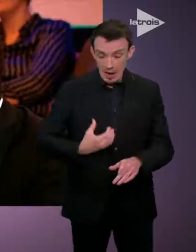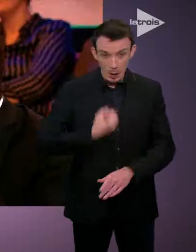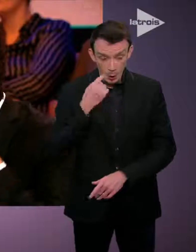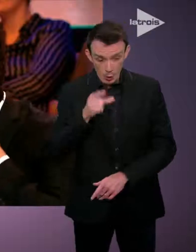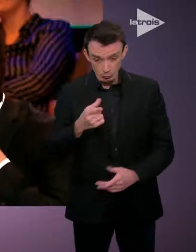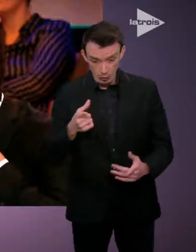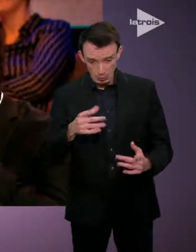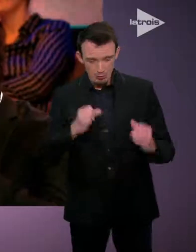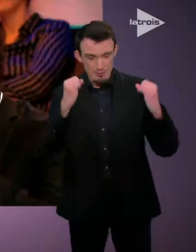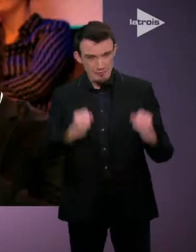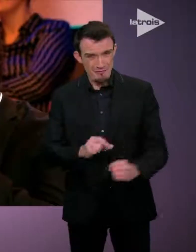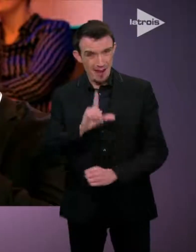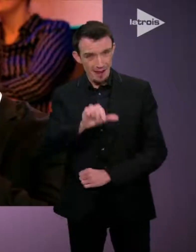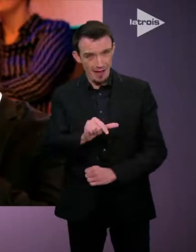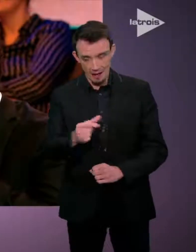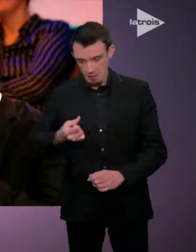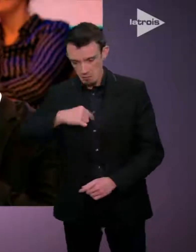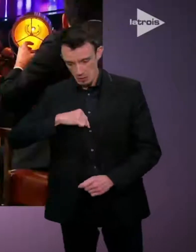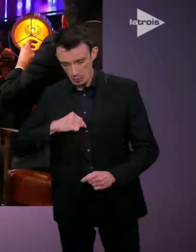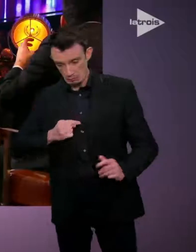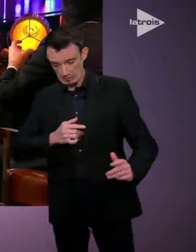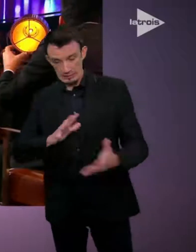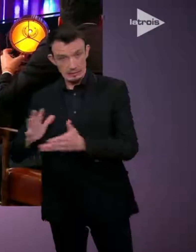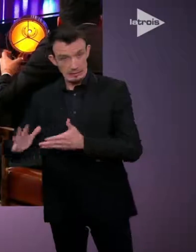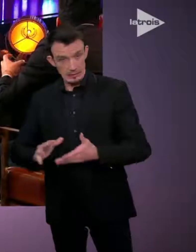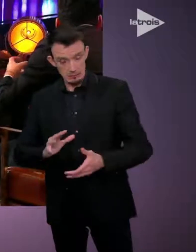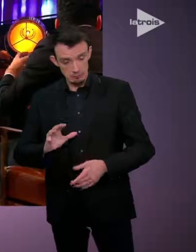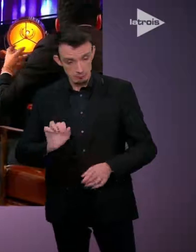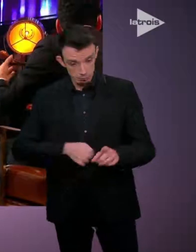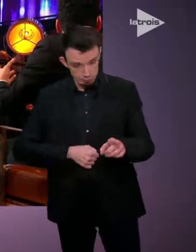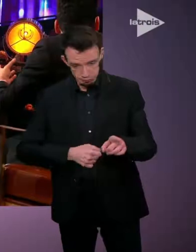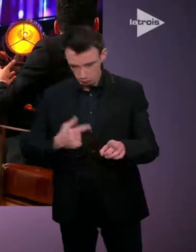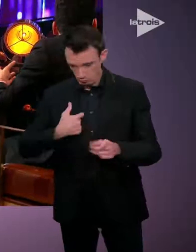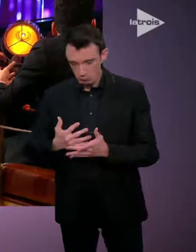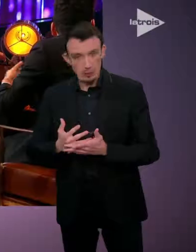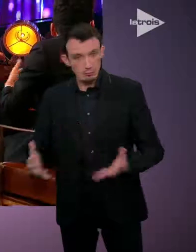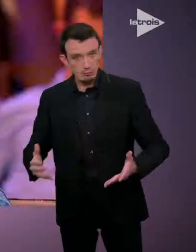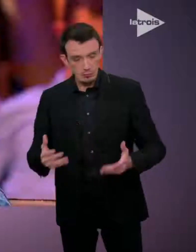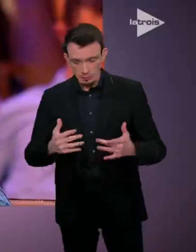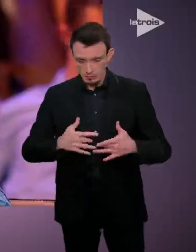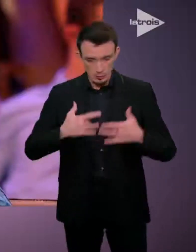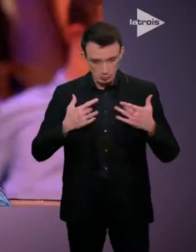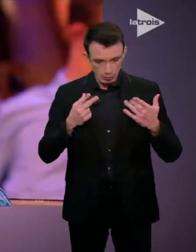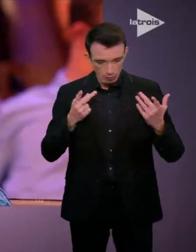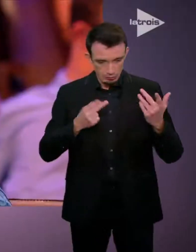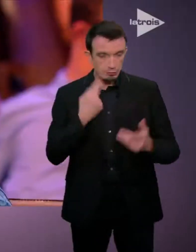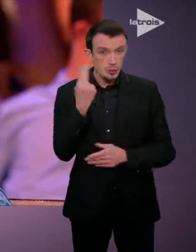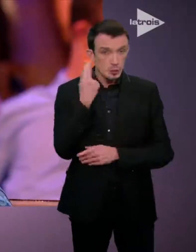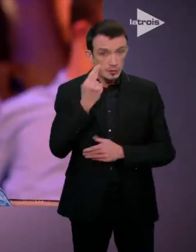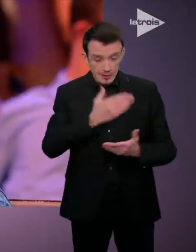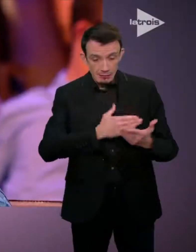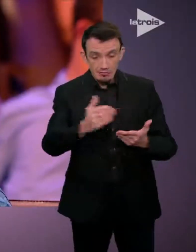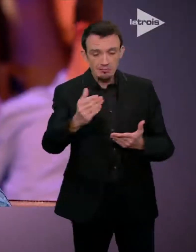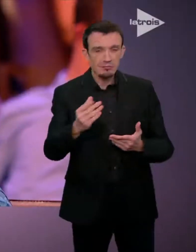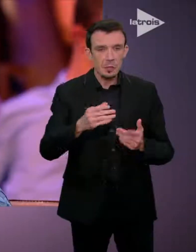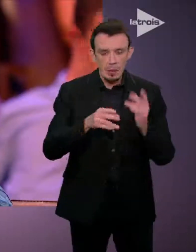que tu arrives à avoir ce langage des signes qui est absolument incroyable et qui, je suis sûr, un jour dans ta vie, te servira pour dire des trucs à des gens en secret que tu n'as pas envie que les